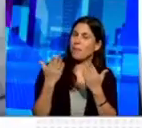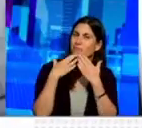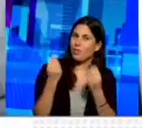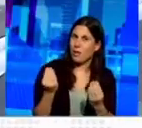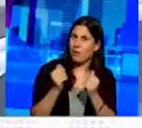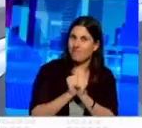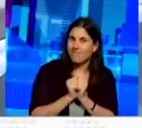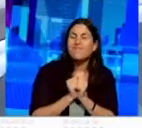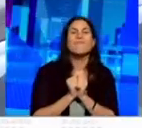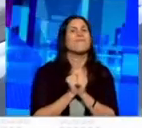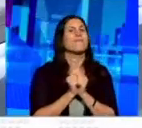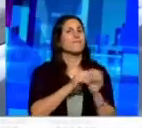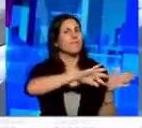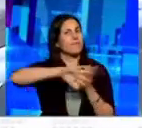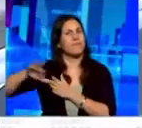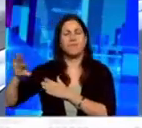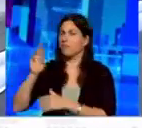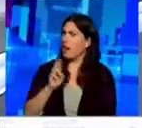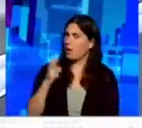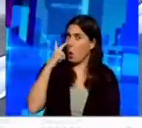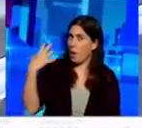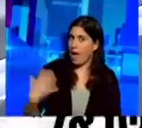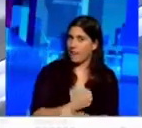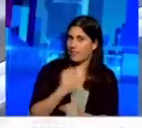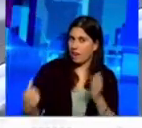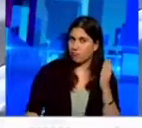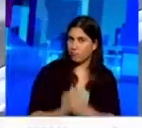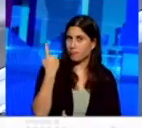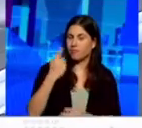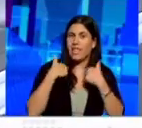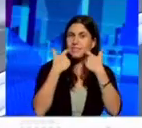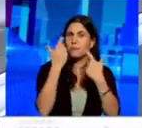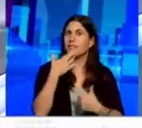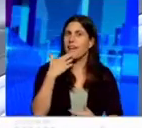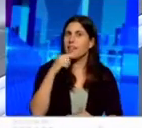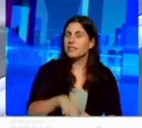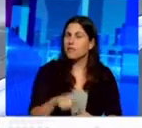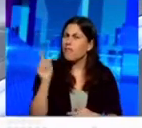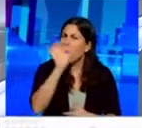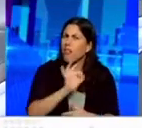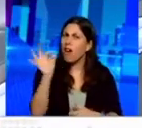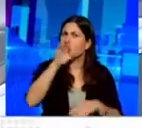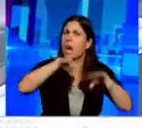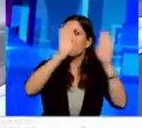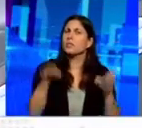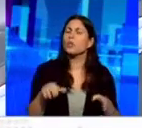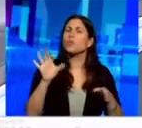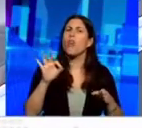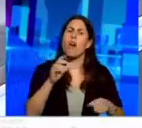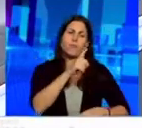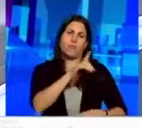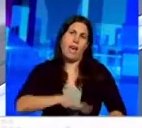רבה. ריקלין, אז אנחנו רואים הישג ראשון להסברה הישראלית, אבל עדיין מוסדות האיחוד האירופי